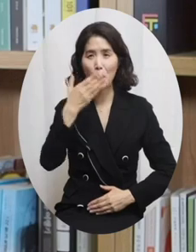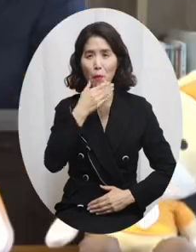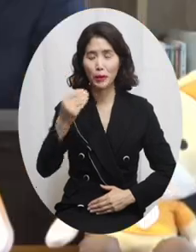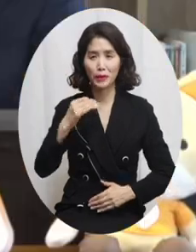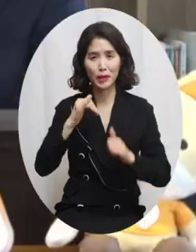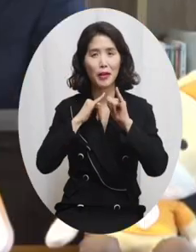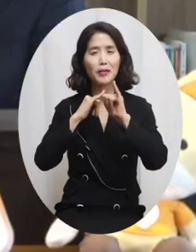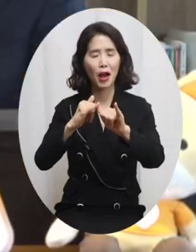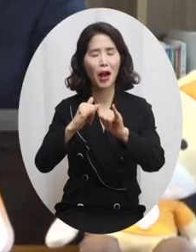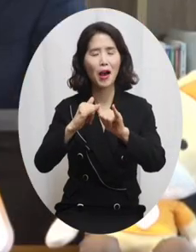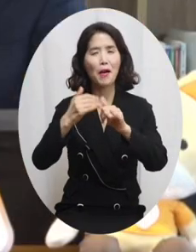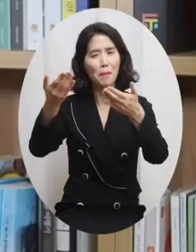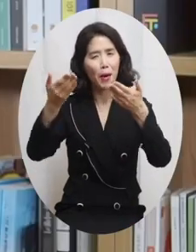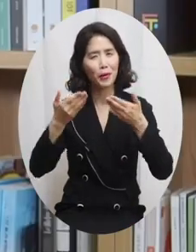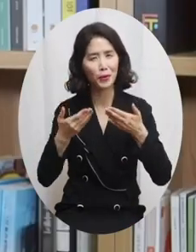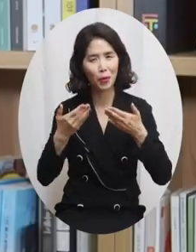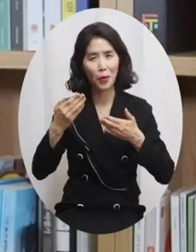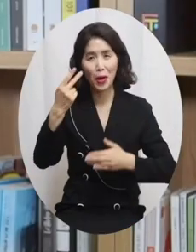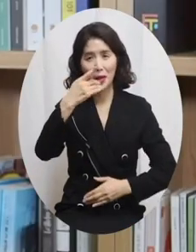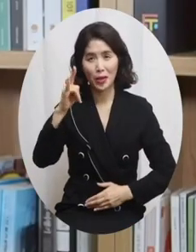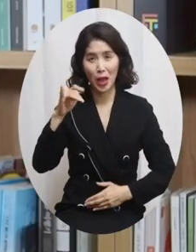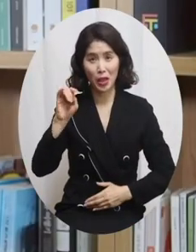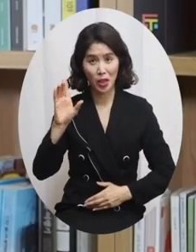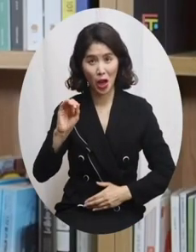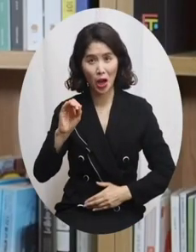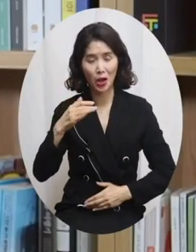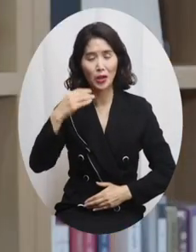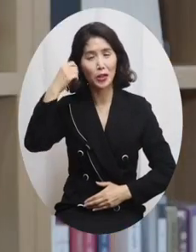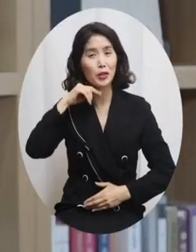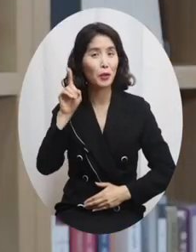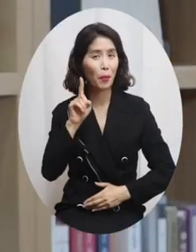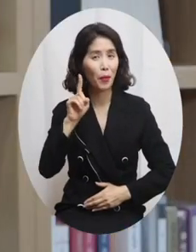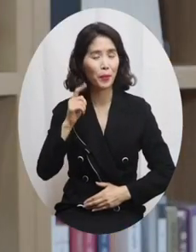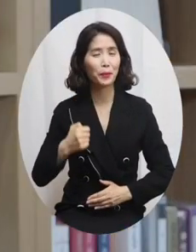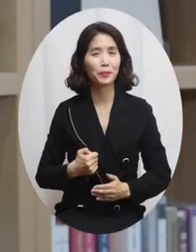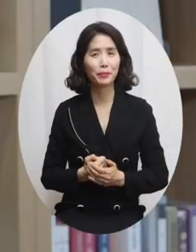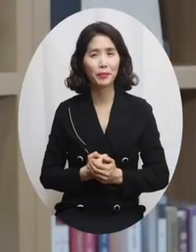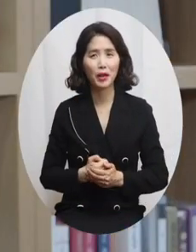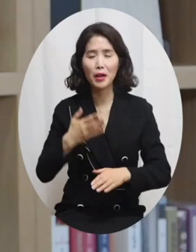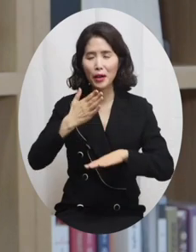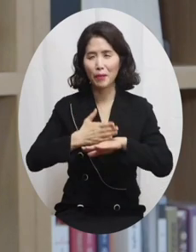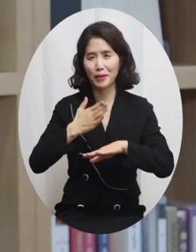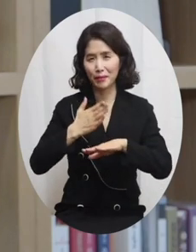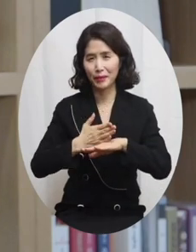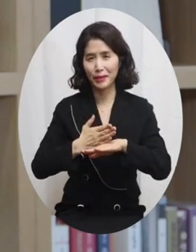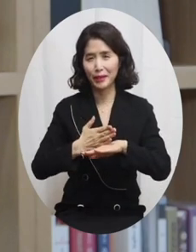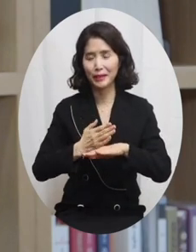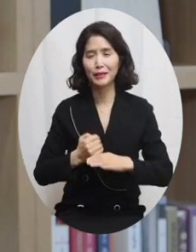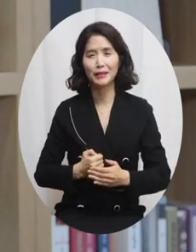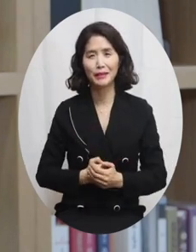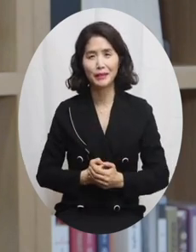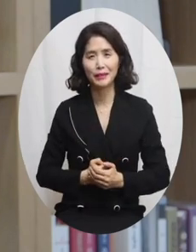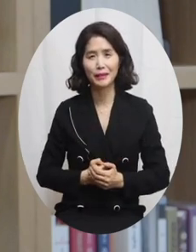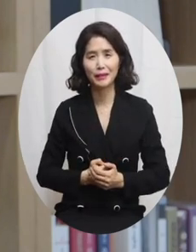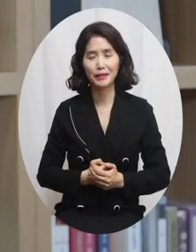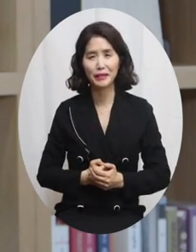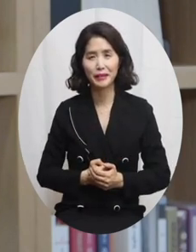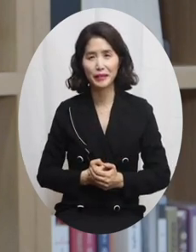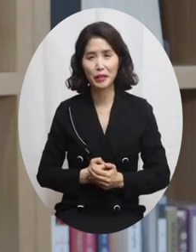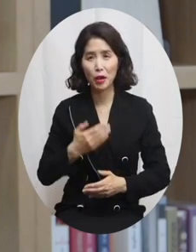복지대상 수상하게 되셨는데 수상 소감 좀 말씀 좀 청할까요? 예, 고맙습니다. 그리고 감사드립니다.